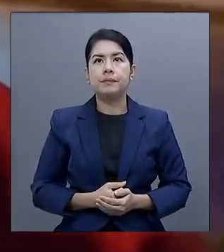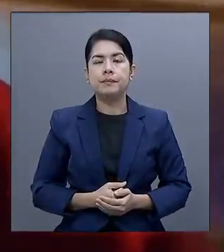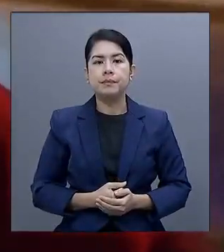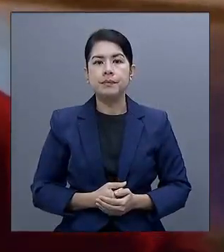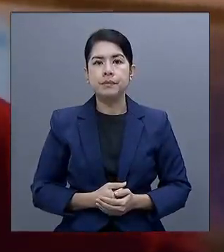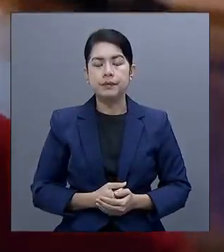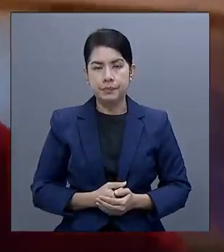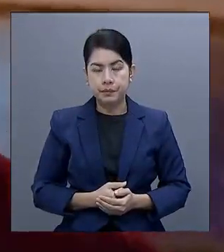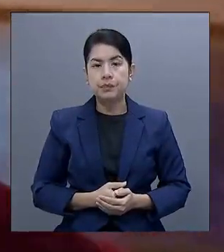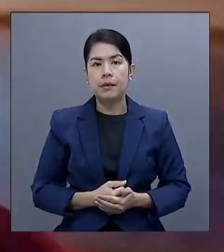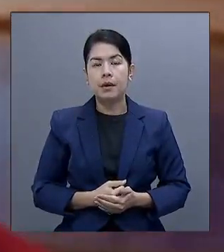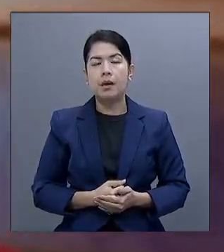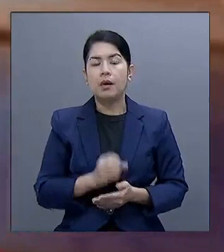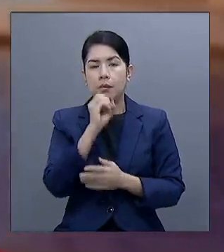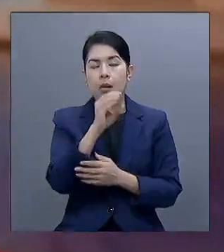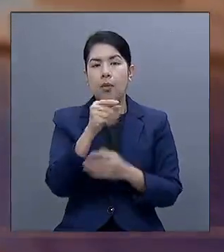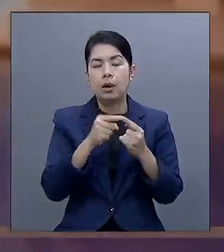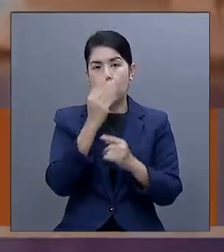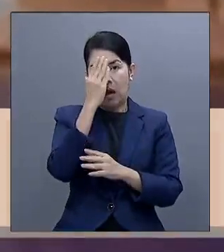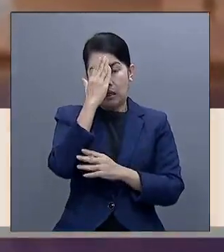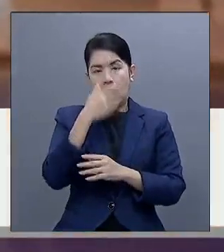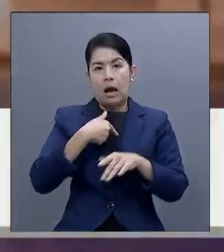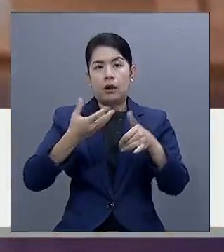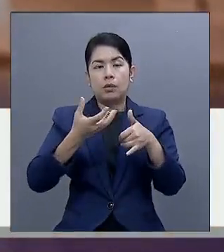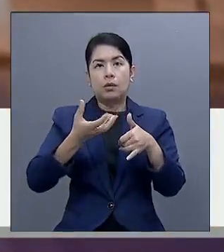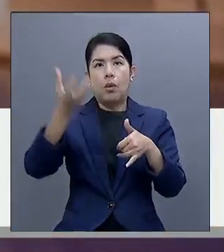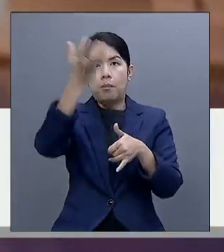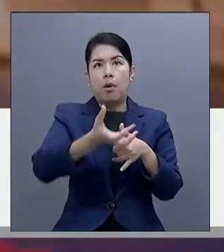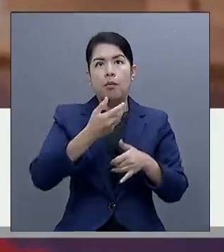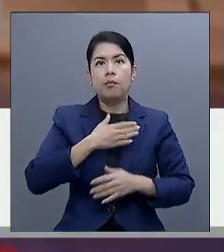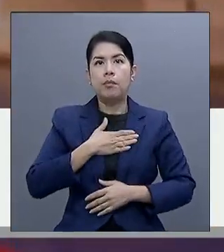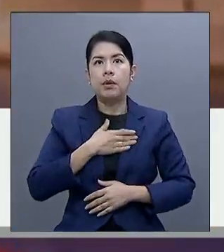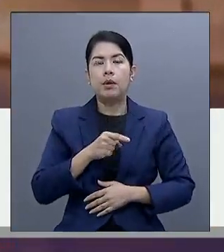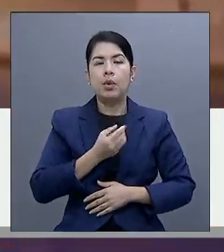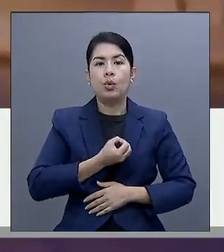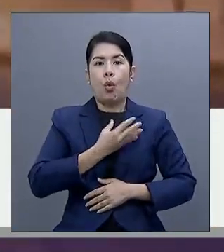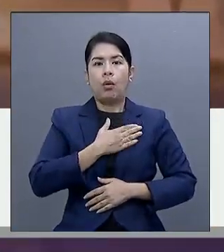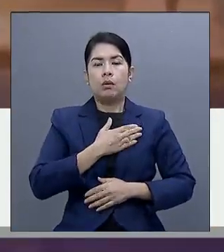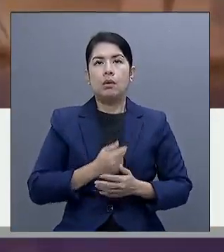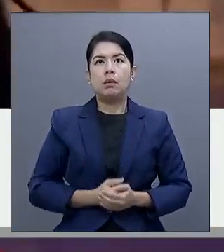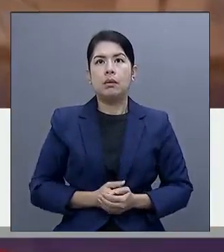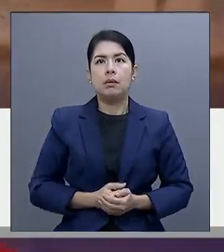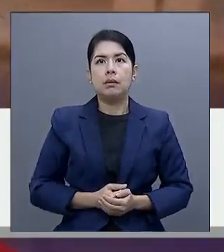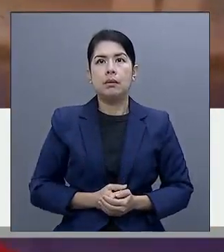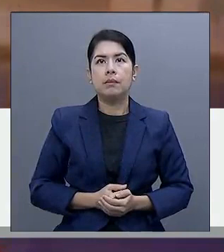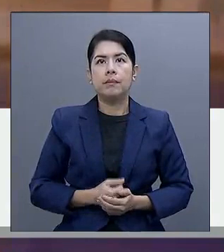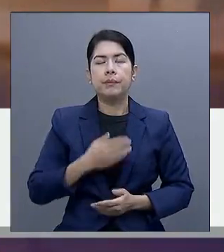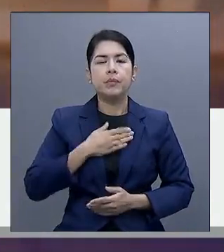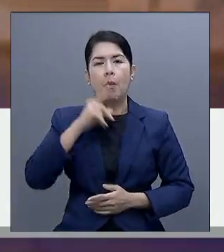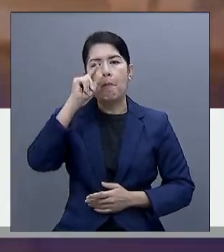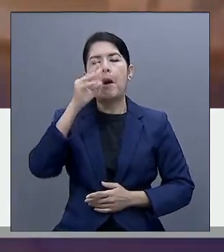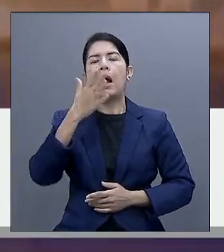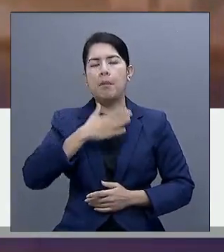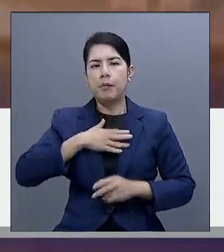ข้างหน้าครับคนขับเลยแล้วเราเห็นยังไงมันตกใจไหม ก็ตกใจอะค่ะ เห็นไหมหรือว่าหลับ ไม่หลับก็นั่งอยู่ข้างหน้า เหร